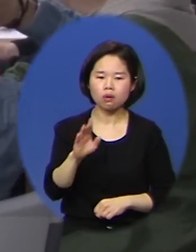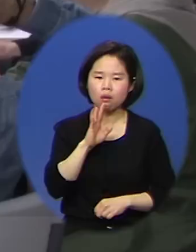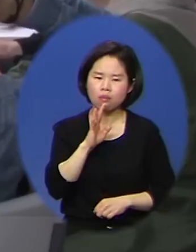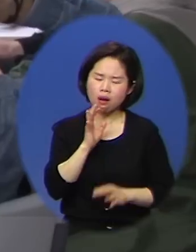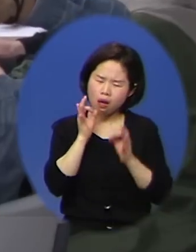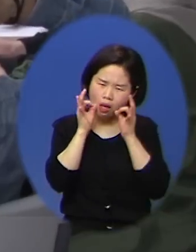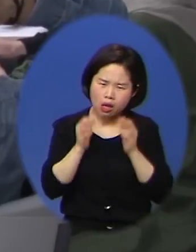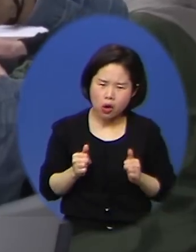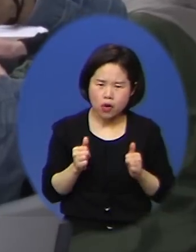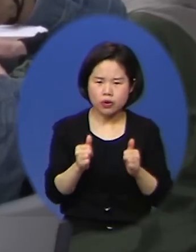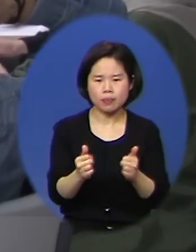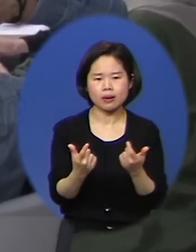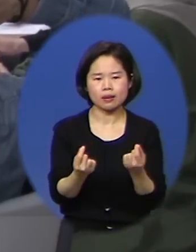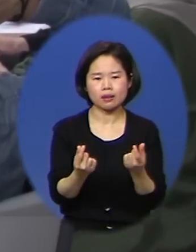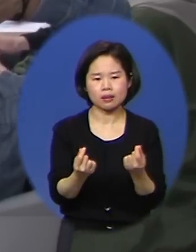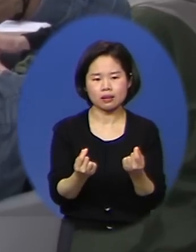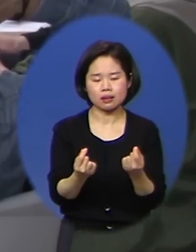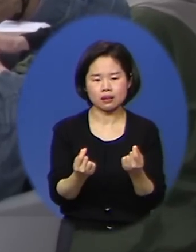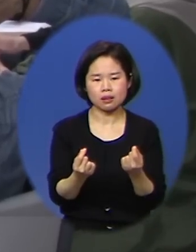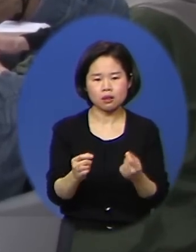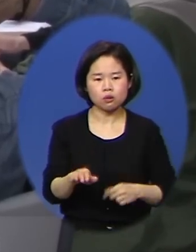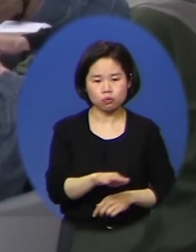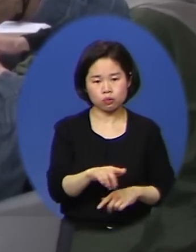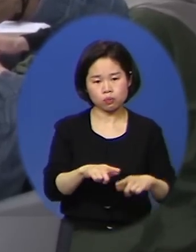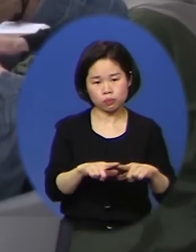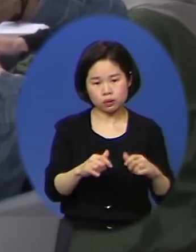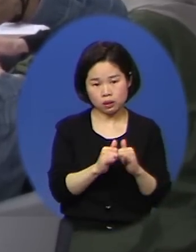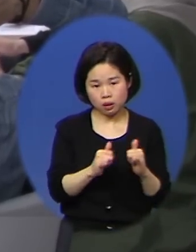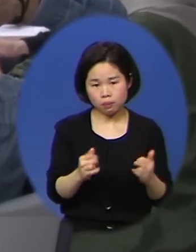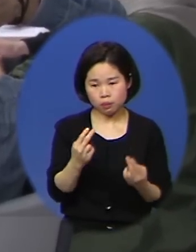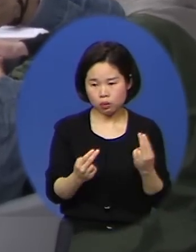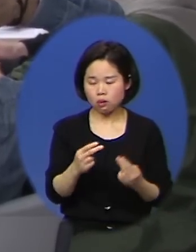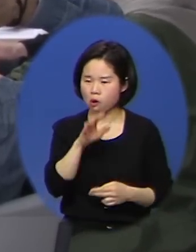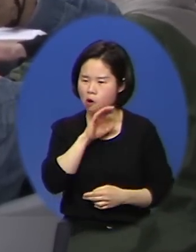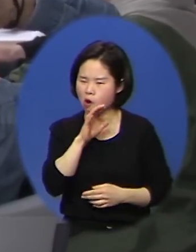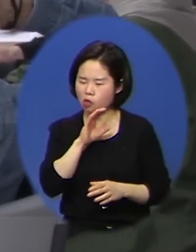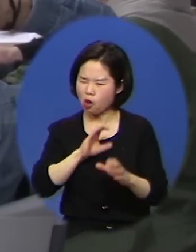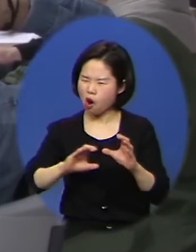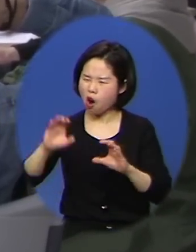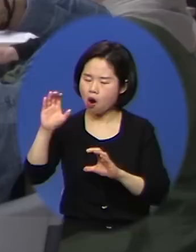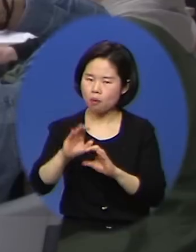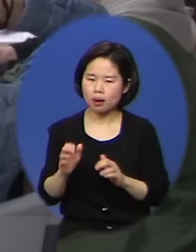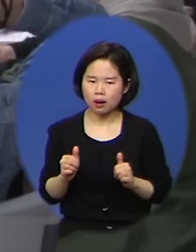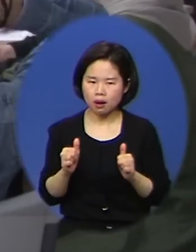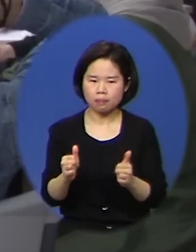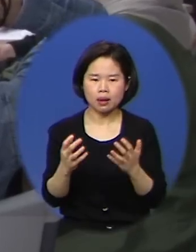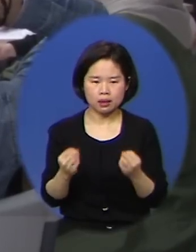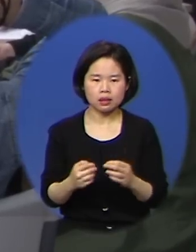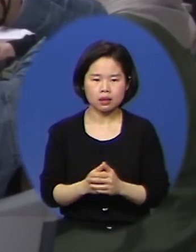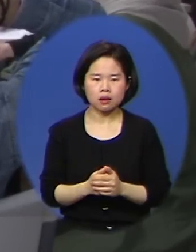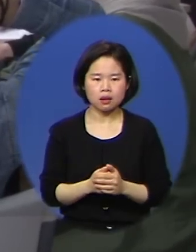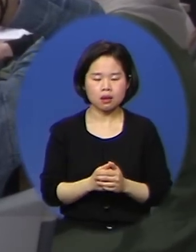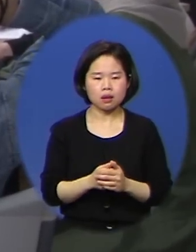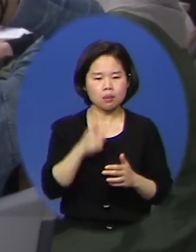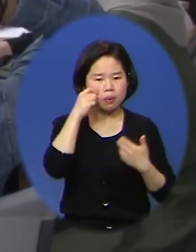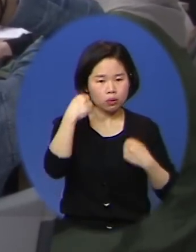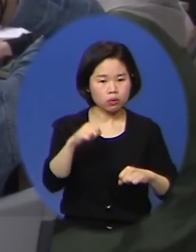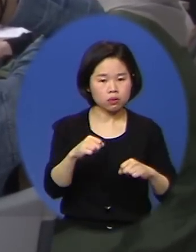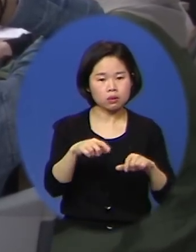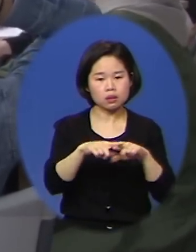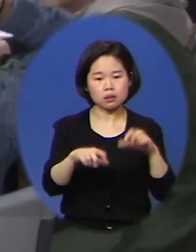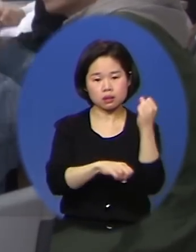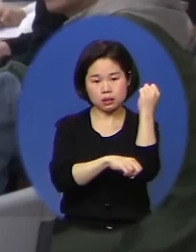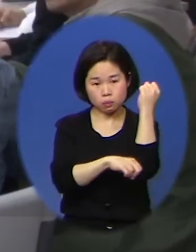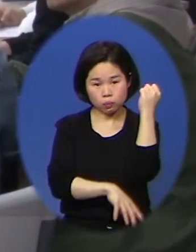같아요. 저희보다 연습을 훨씬 많이 하세요. 사실 배우들은 기본 실력도 있지만 그 실력이라는